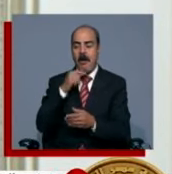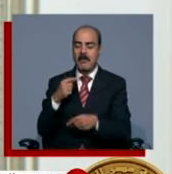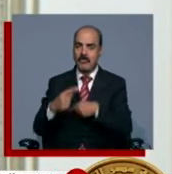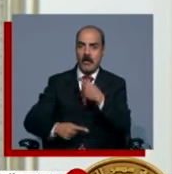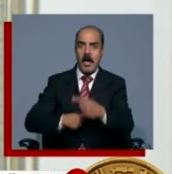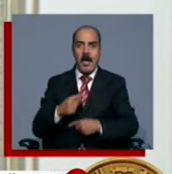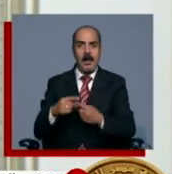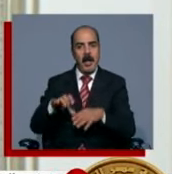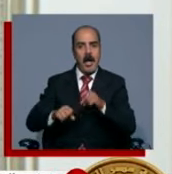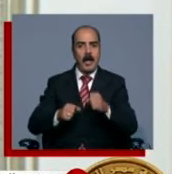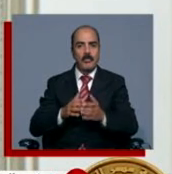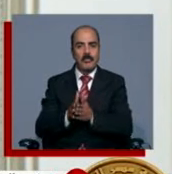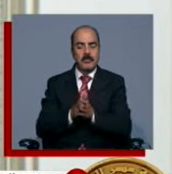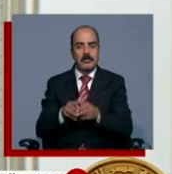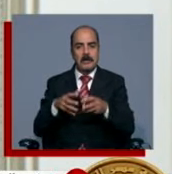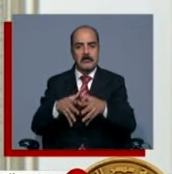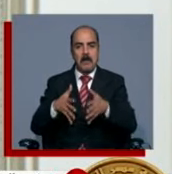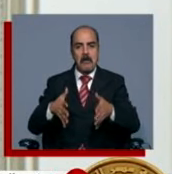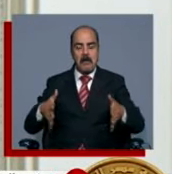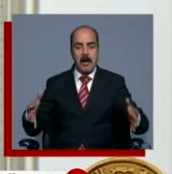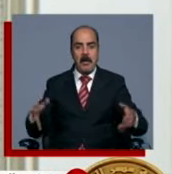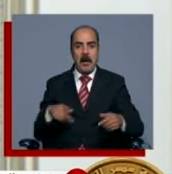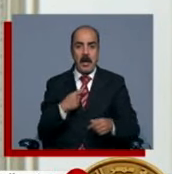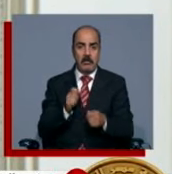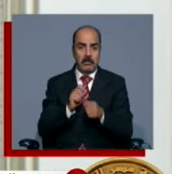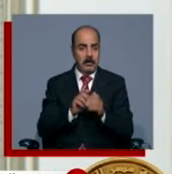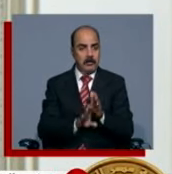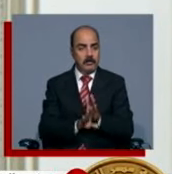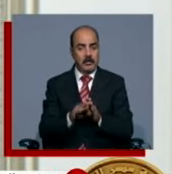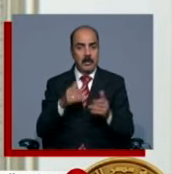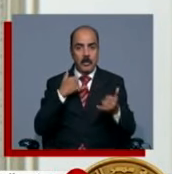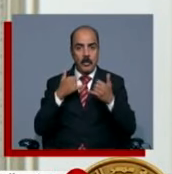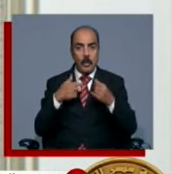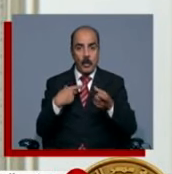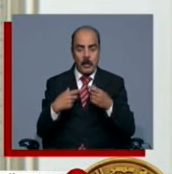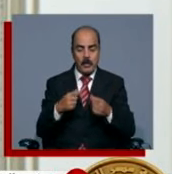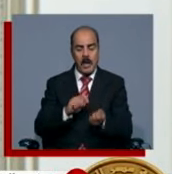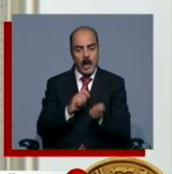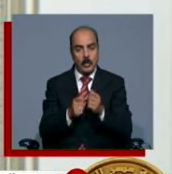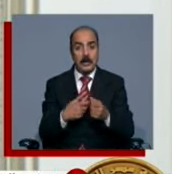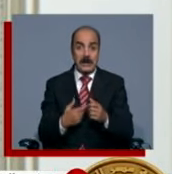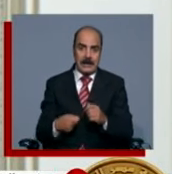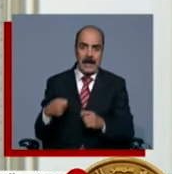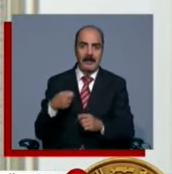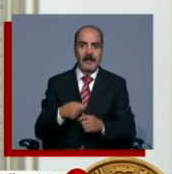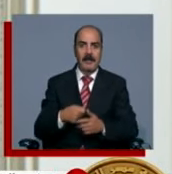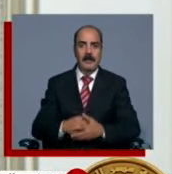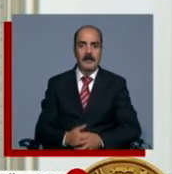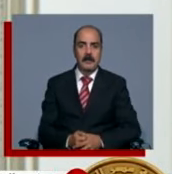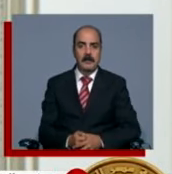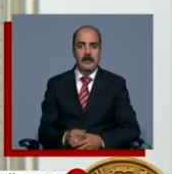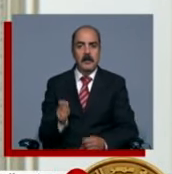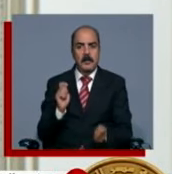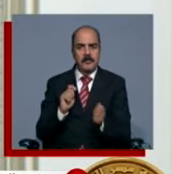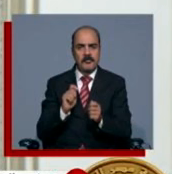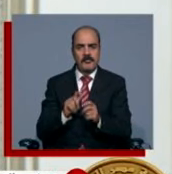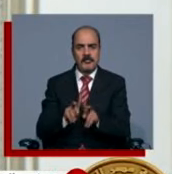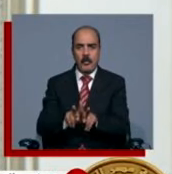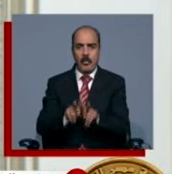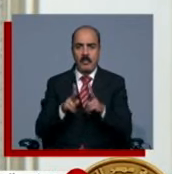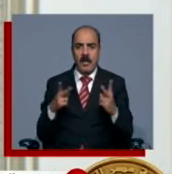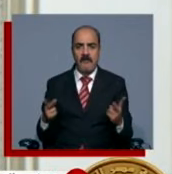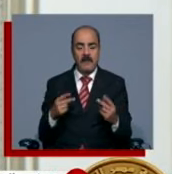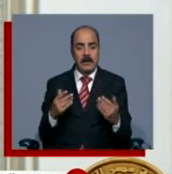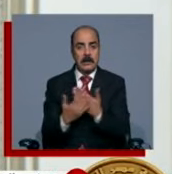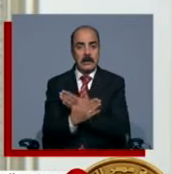وهودها لتطوير قطاعات الاتصالات وتكنولوجيا المعلومات والصناعات التحويلية والطاقة